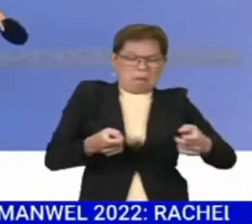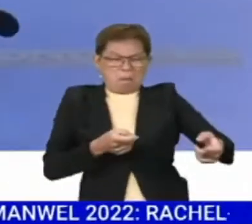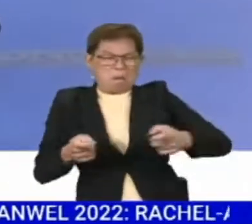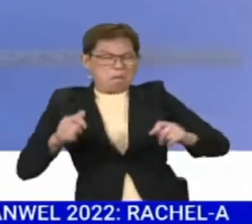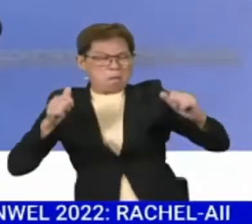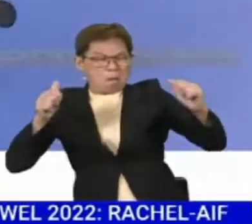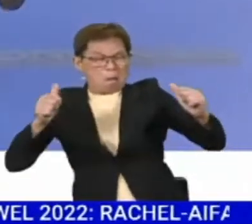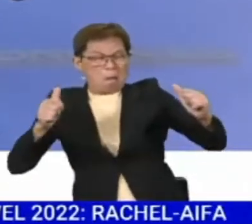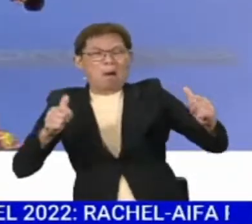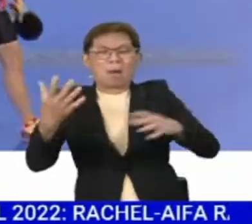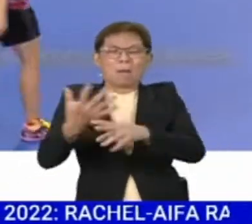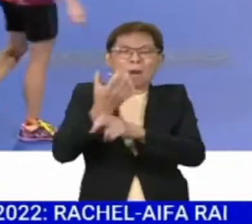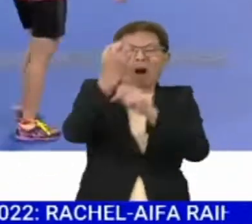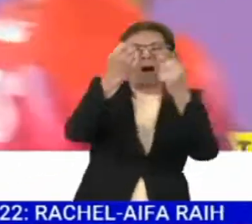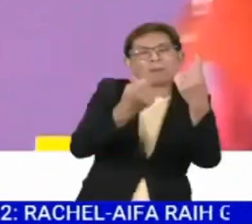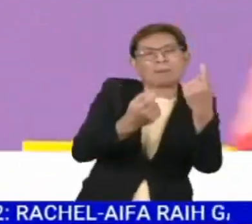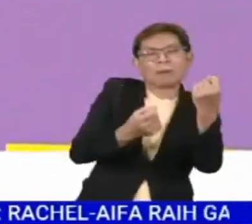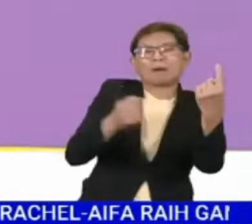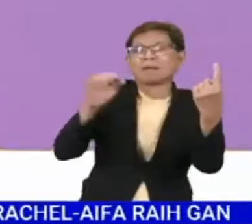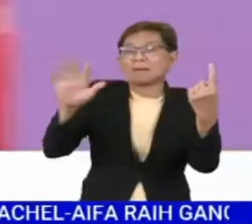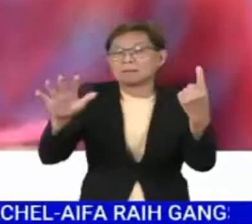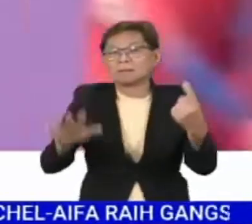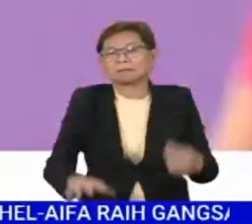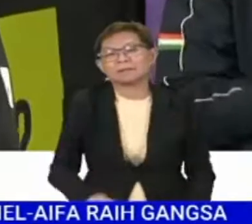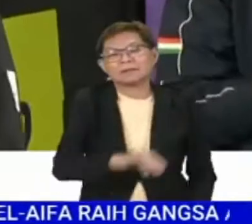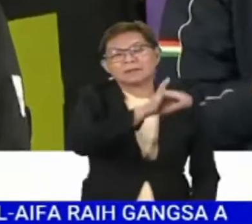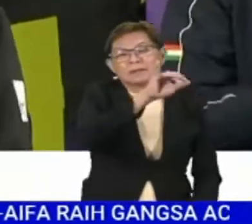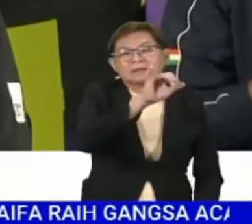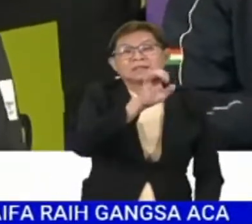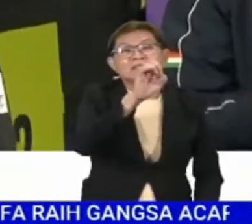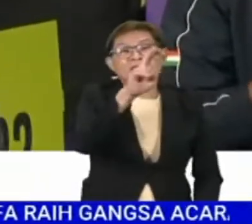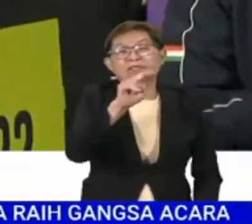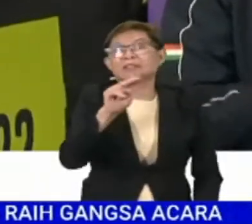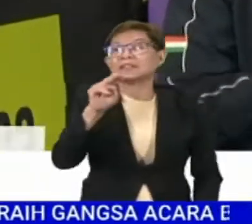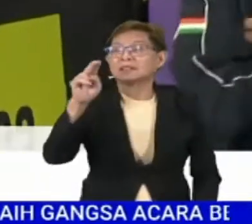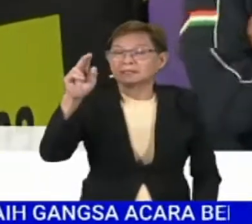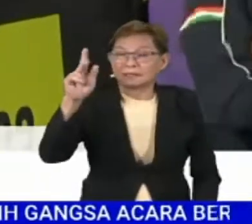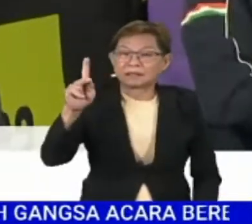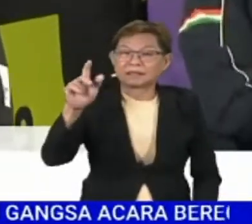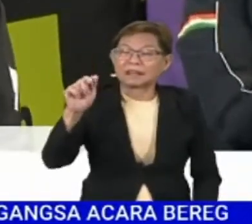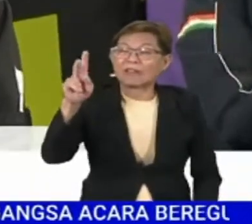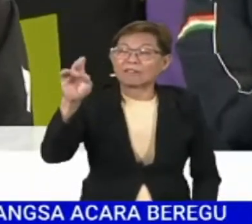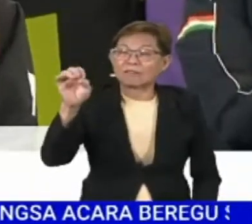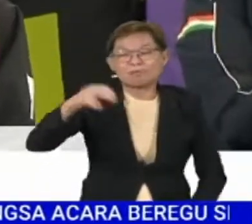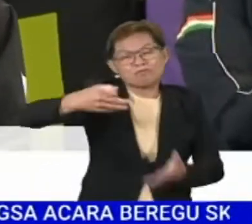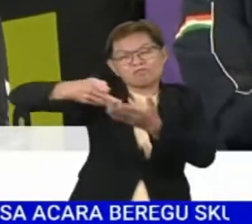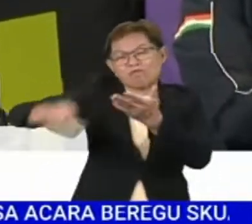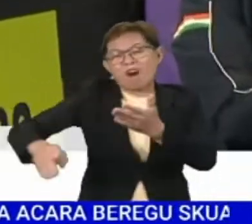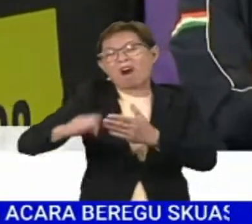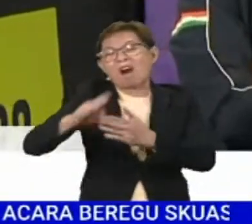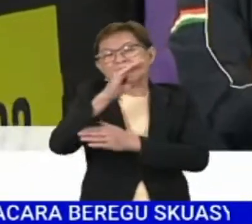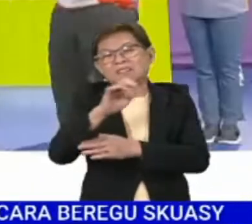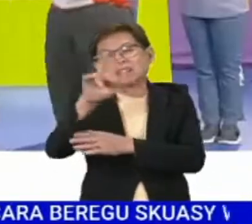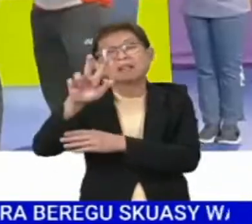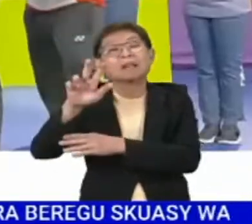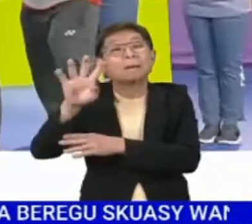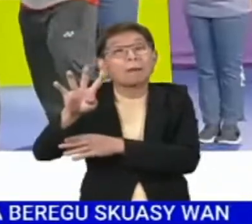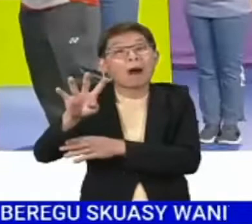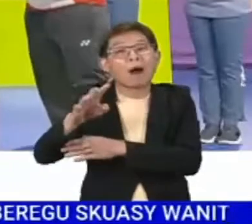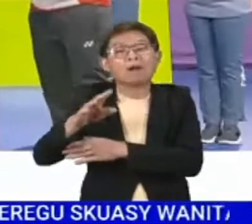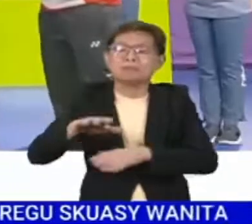dengan kemenangan 11580 dan Kawan lain terus tenggelam pada set keempat dan akord